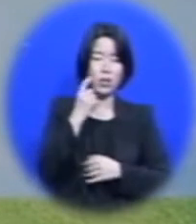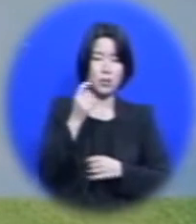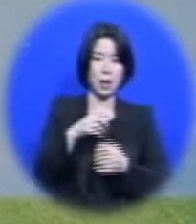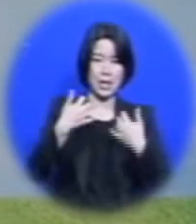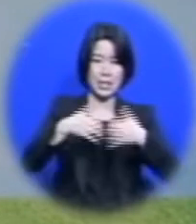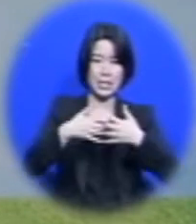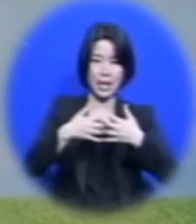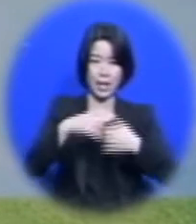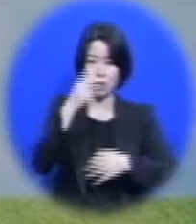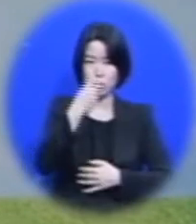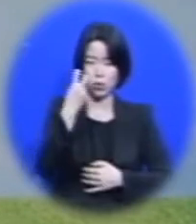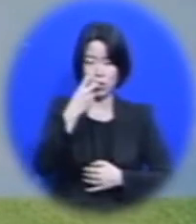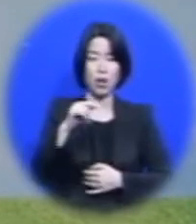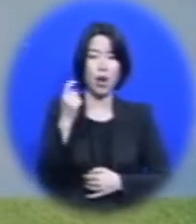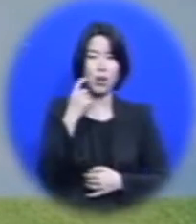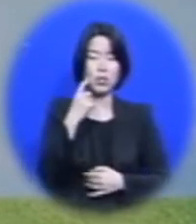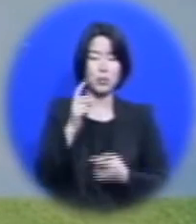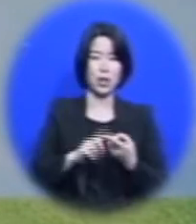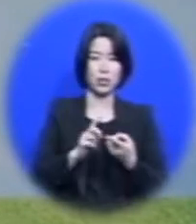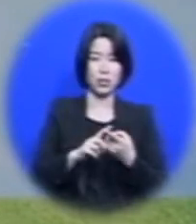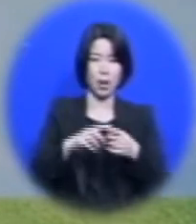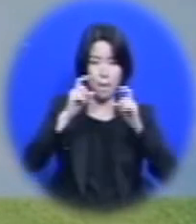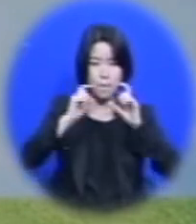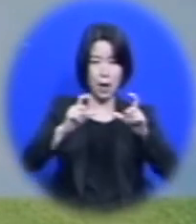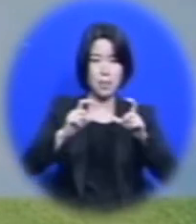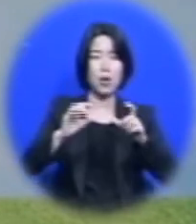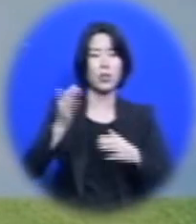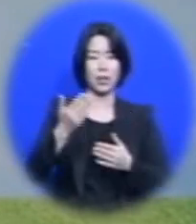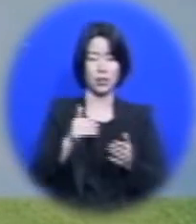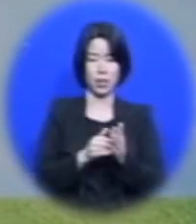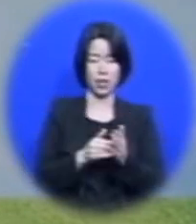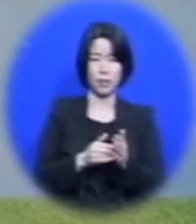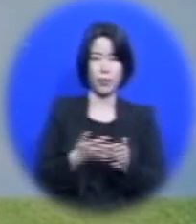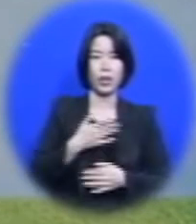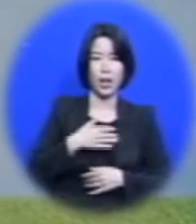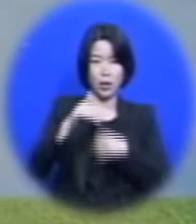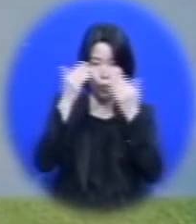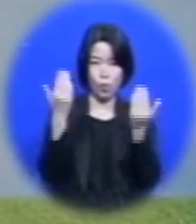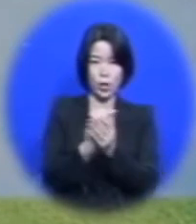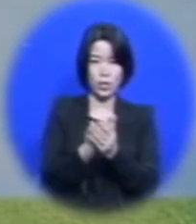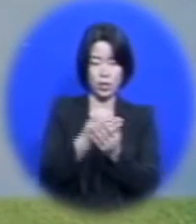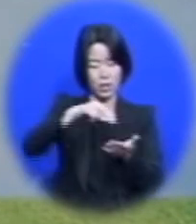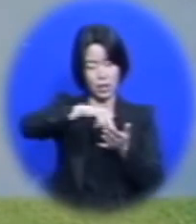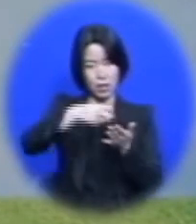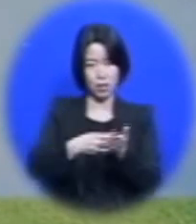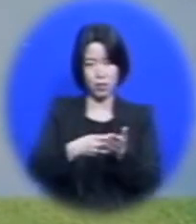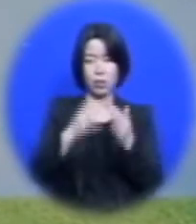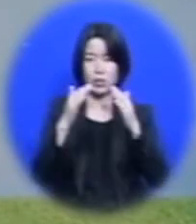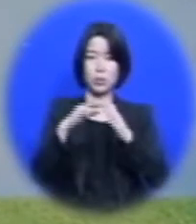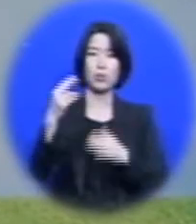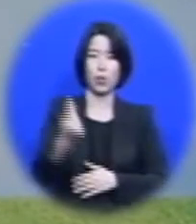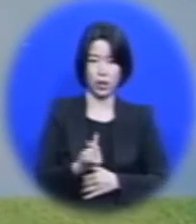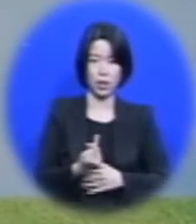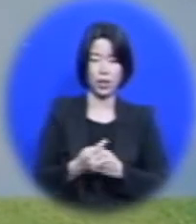조사에서 거짓말한 것으로 판명된 것이다. 나는 완전히 기가 꺾여 집으로 돌아왔다.